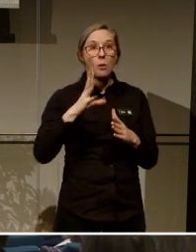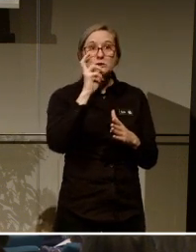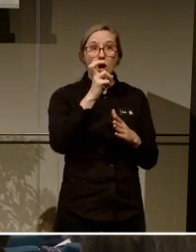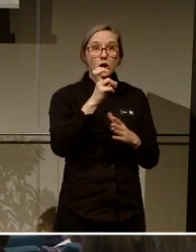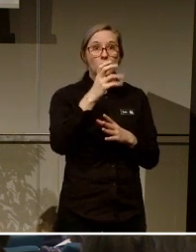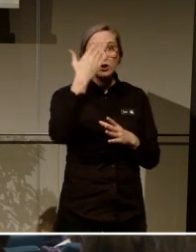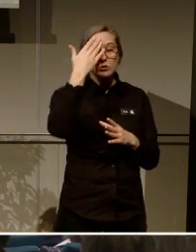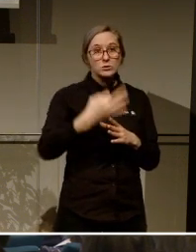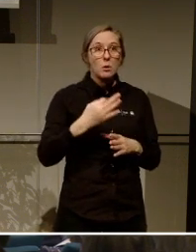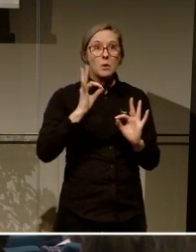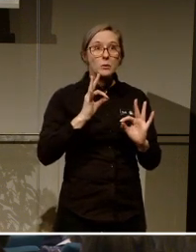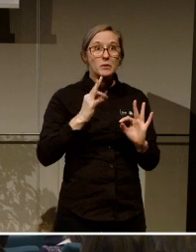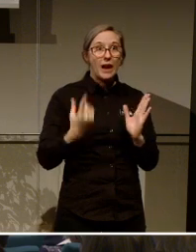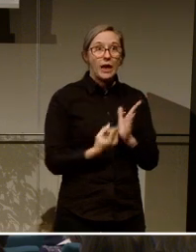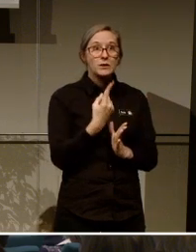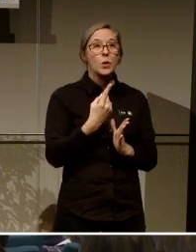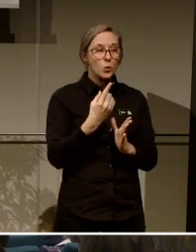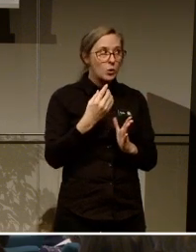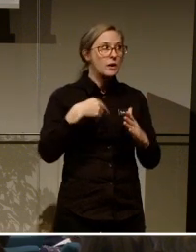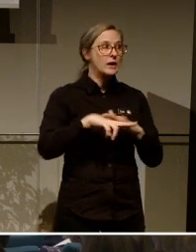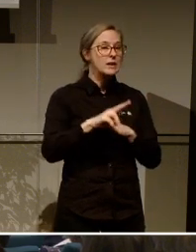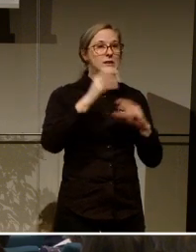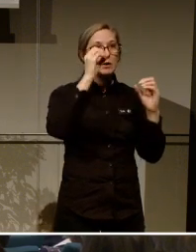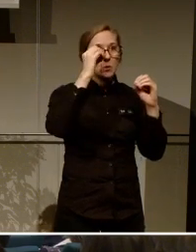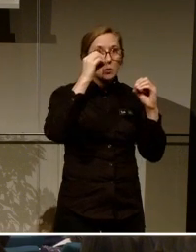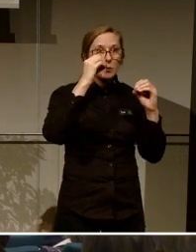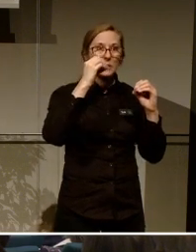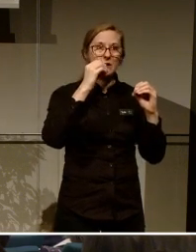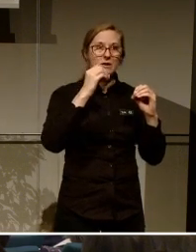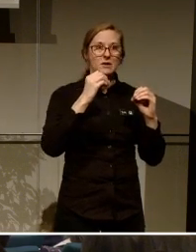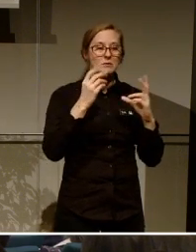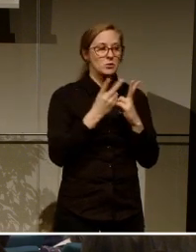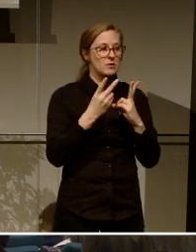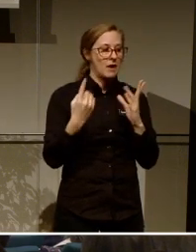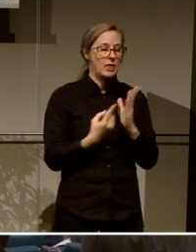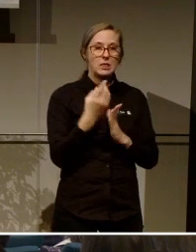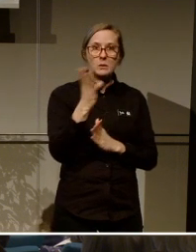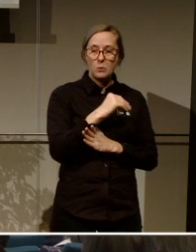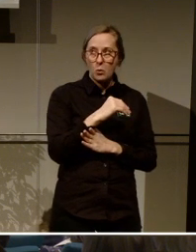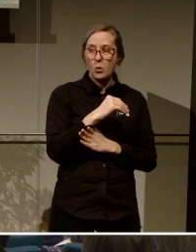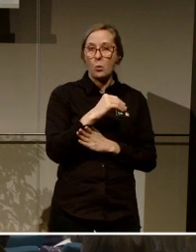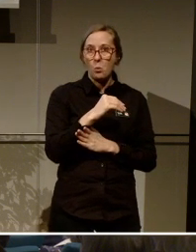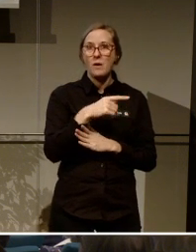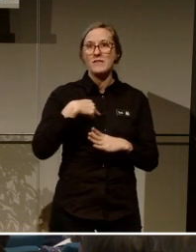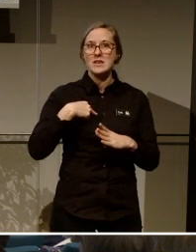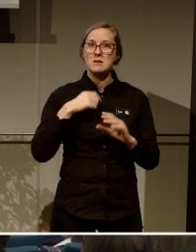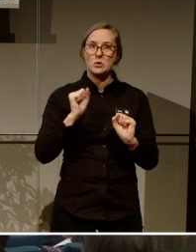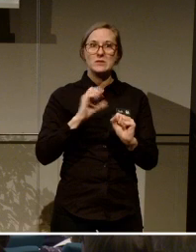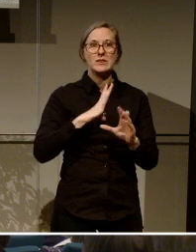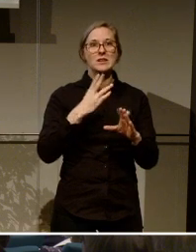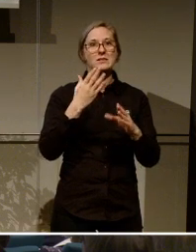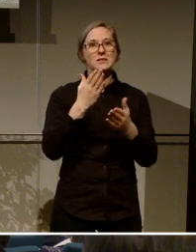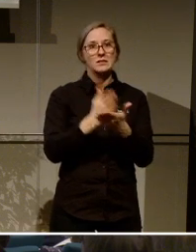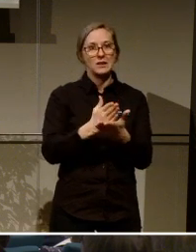hamnar man? Wikipedia. Om vi vill det här som vi liksom hävdar det här, så måste vi vara där.